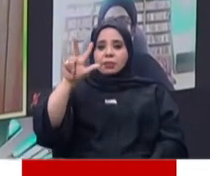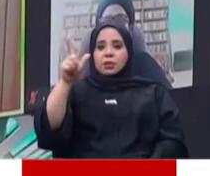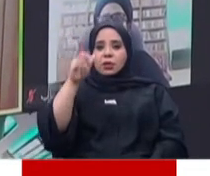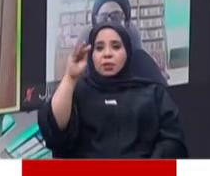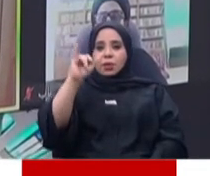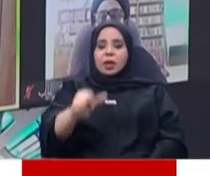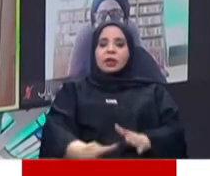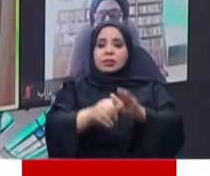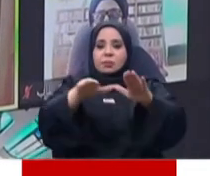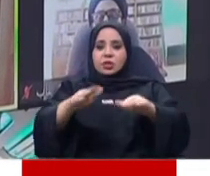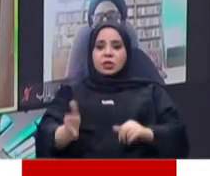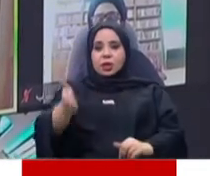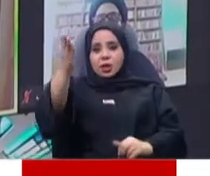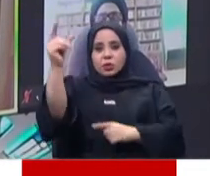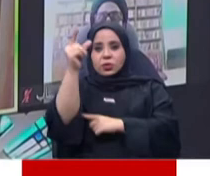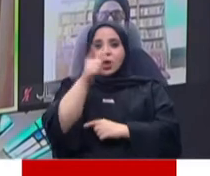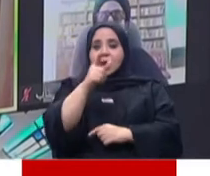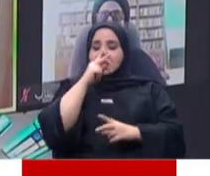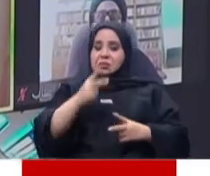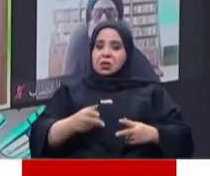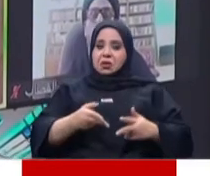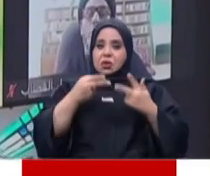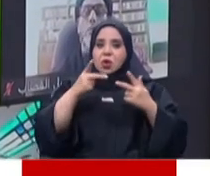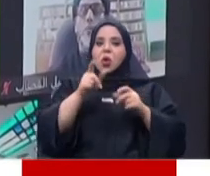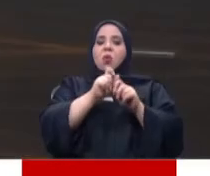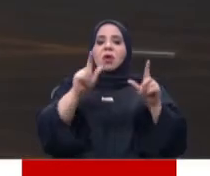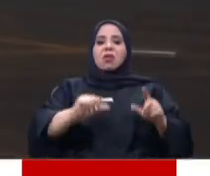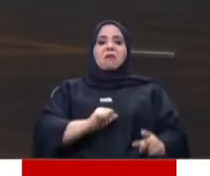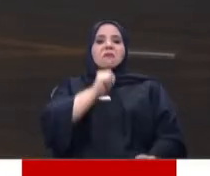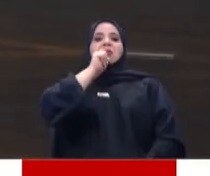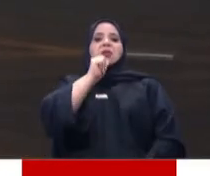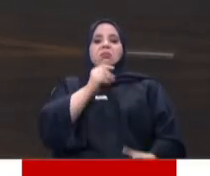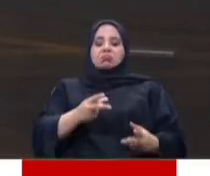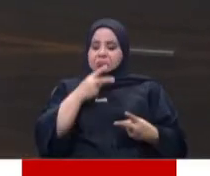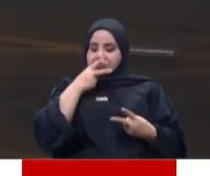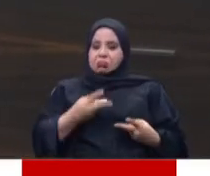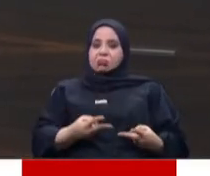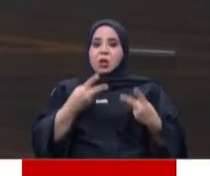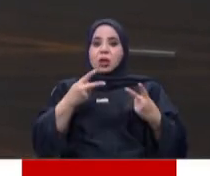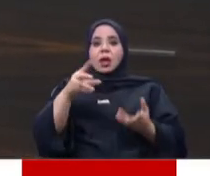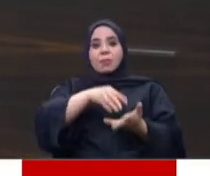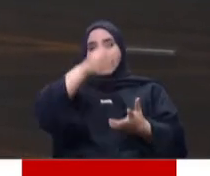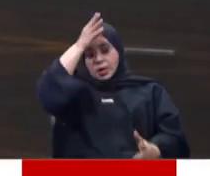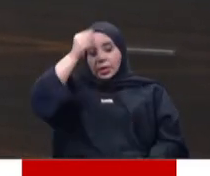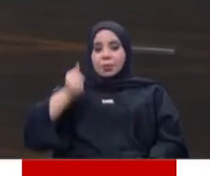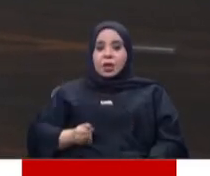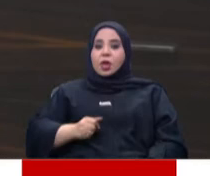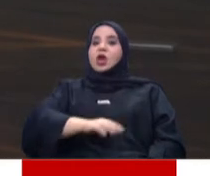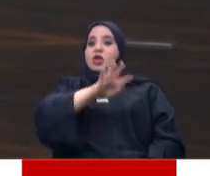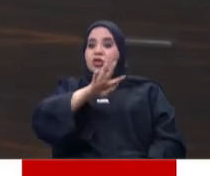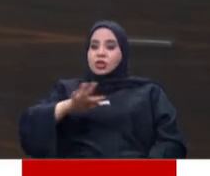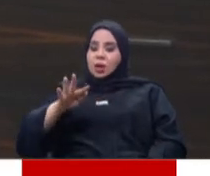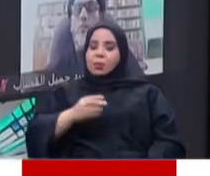الأعلى للشؤون الإسلامية أن هذا التقدير الكبير له باعث على فخر واعتزاز مملكة البحرين وشعبها